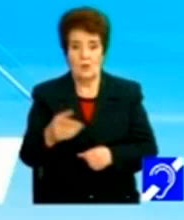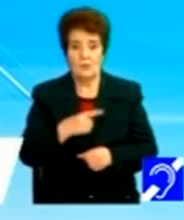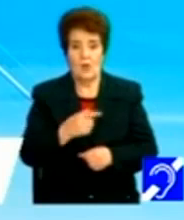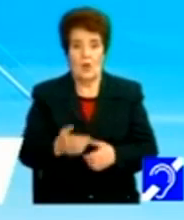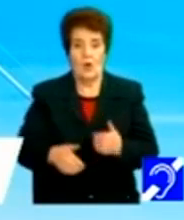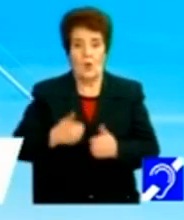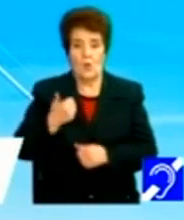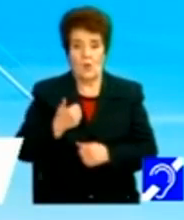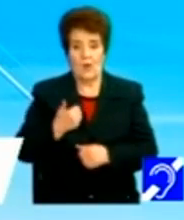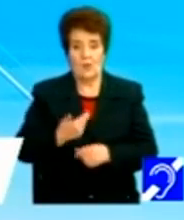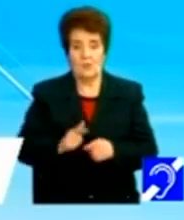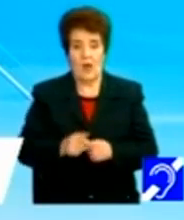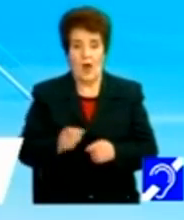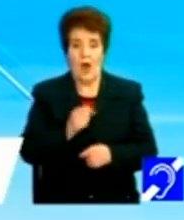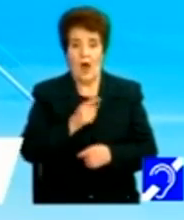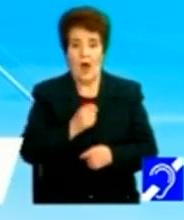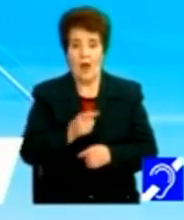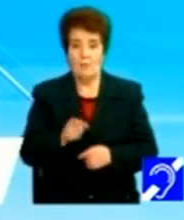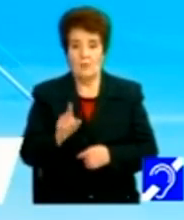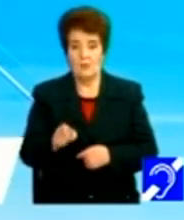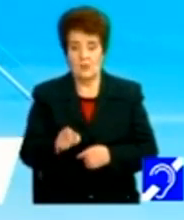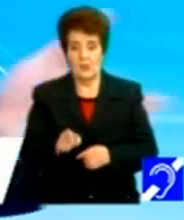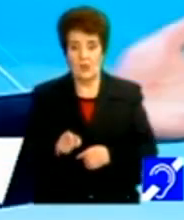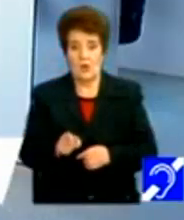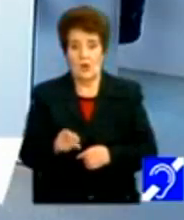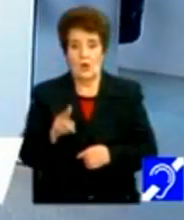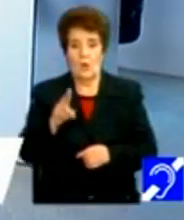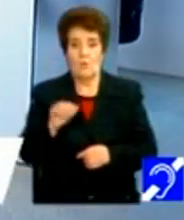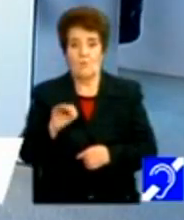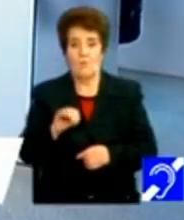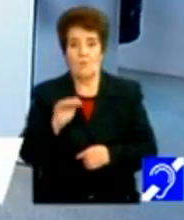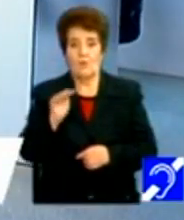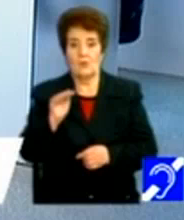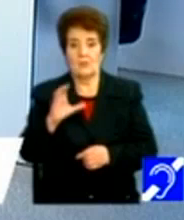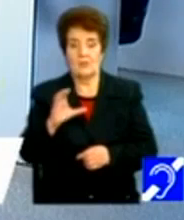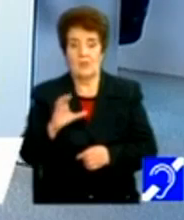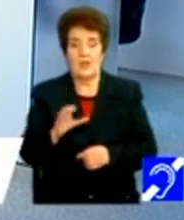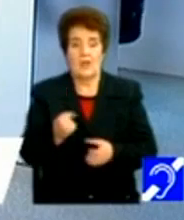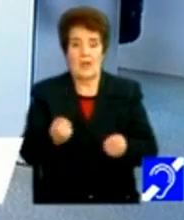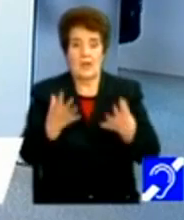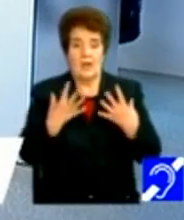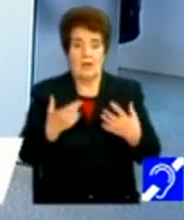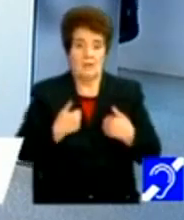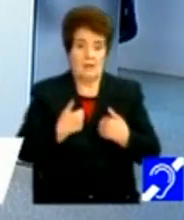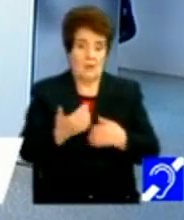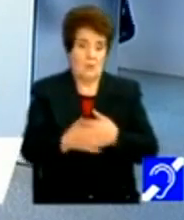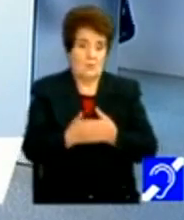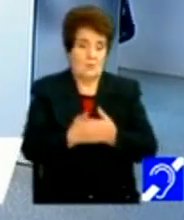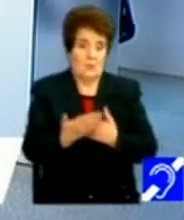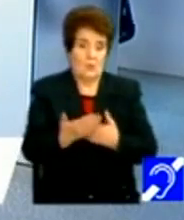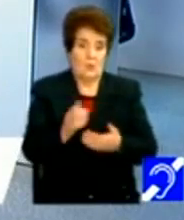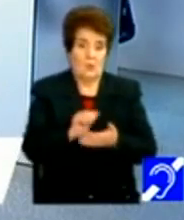e curat, alb și pufos, iar eu sunt cu dosare penale, păi atunci e clar, nu avem despre ce discuta. Dacă eu sunt cu dosare penale, înseamnă că